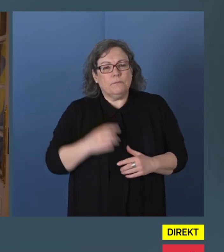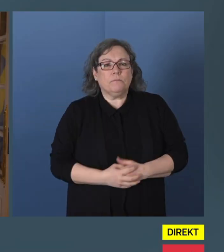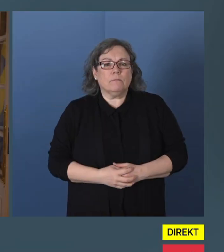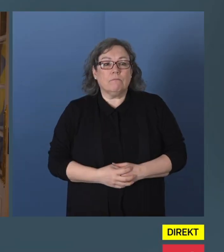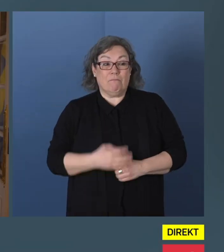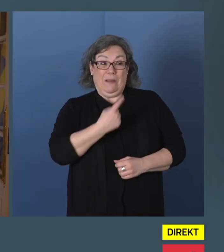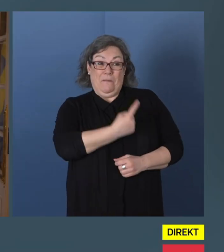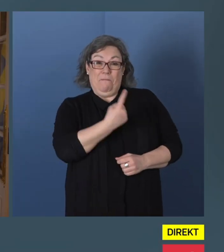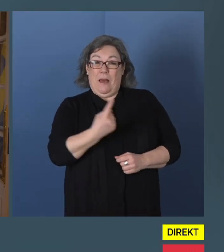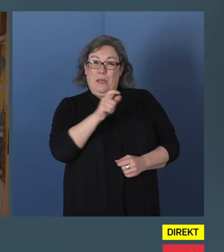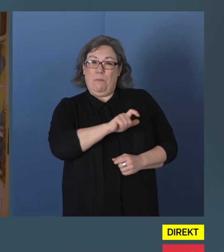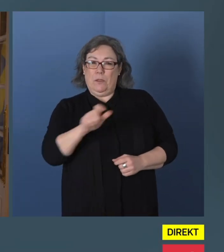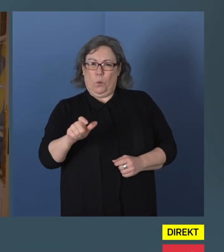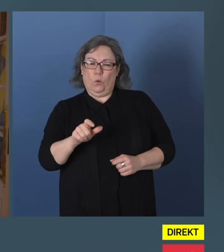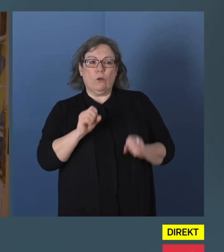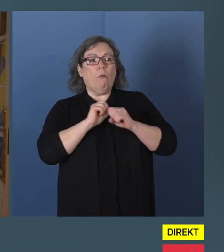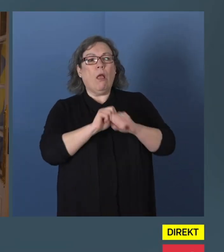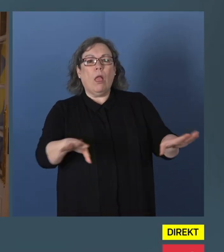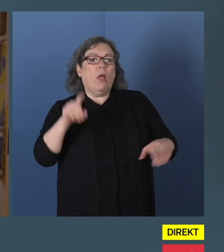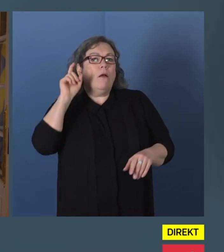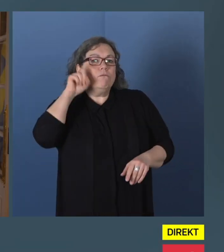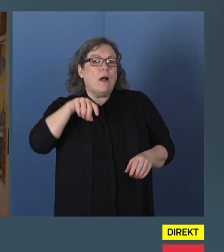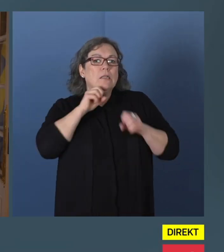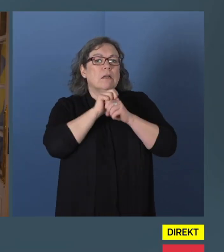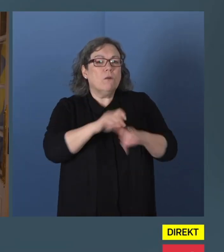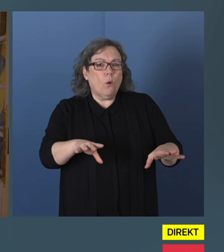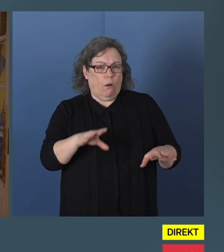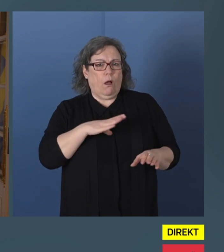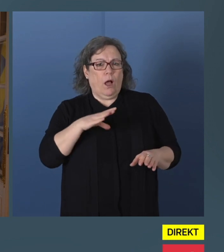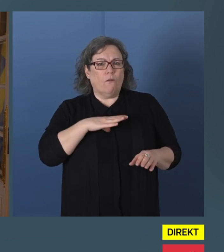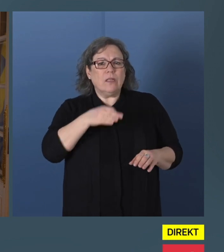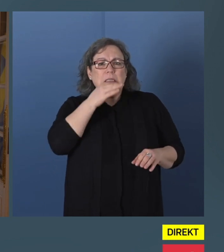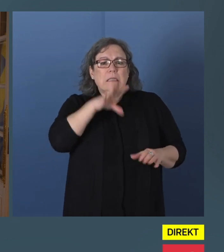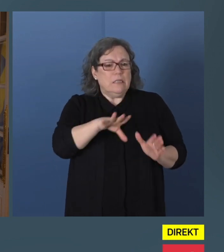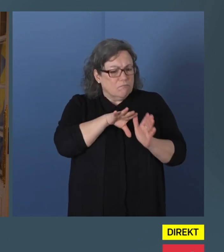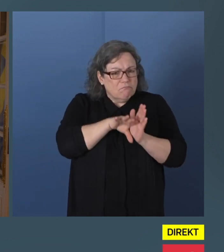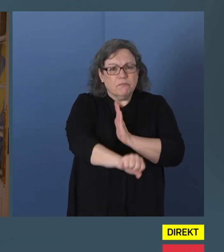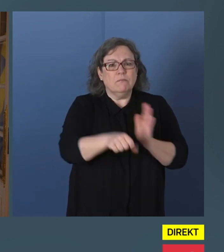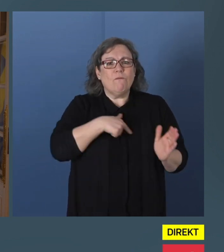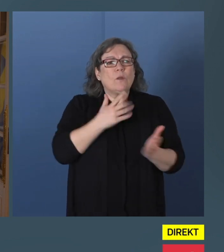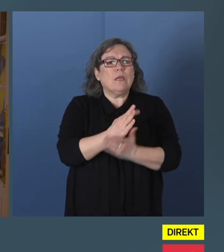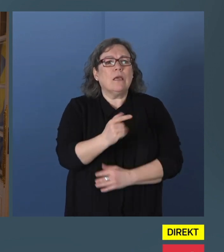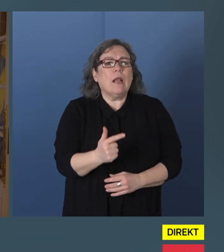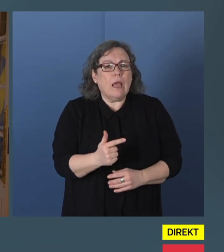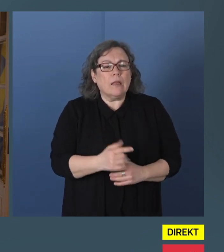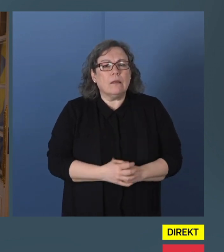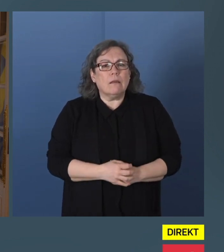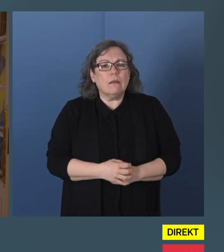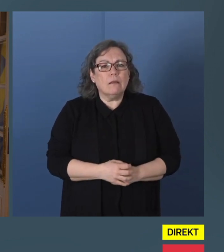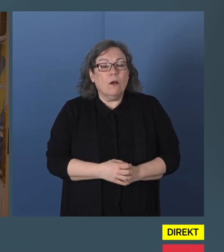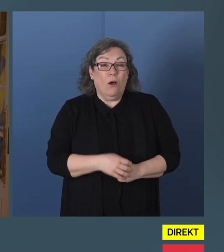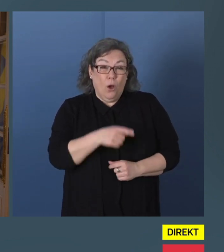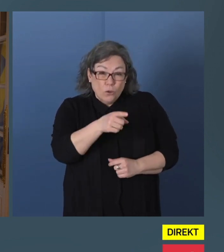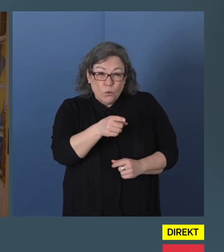Varje person som sprider desinformation riskerar att undergräva vår gemensamma säkerhet. Och sprid heller